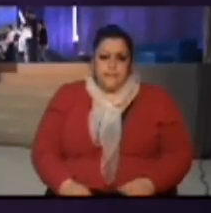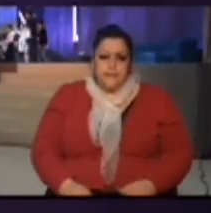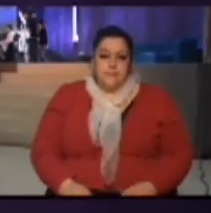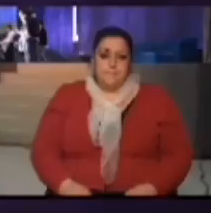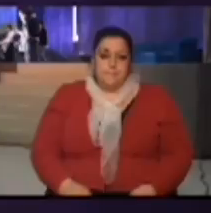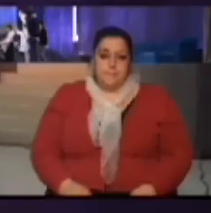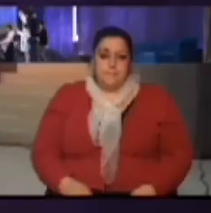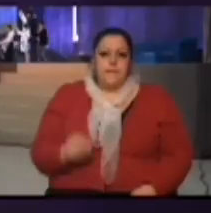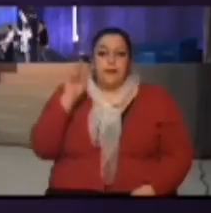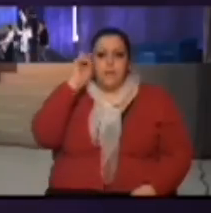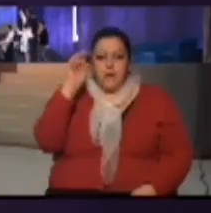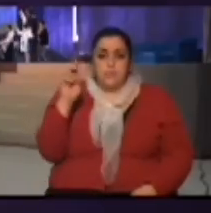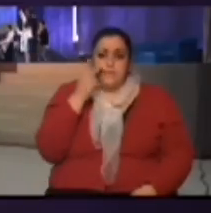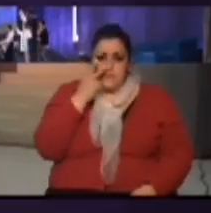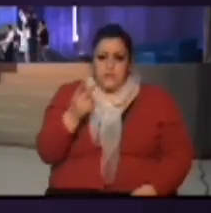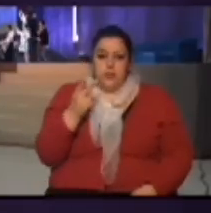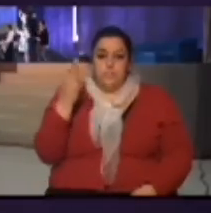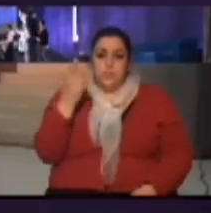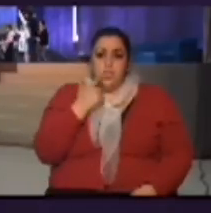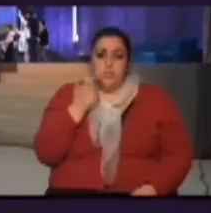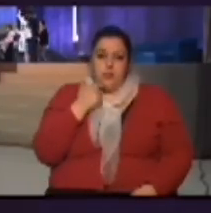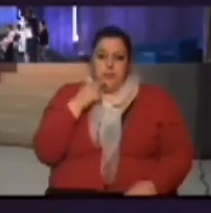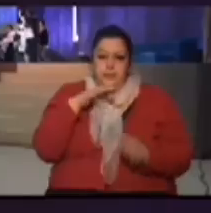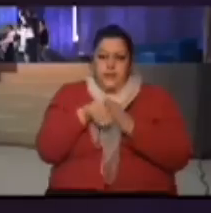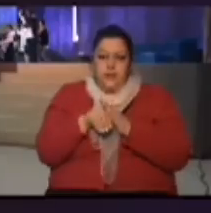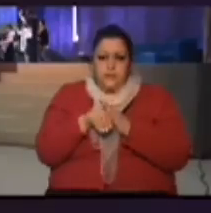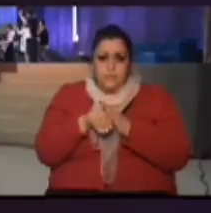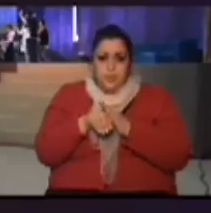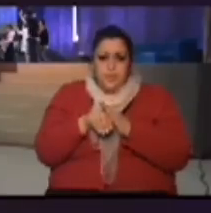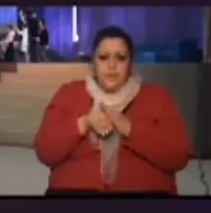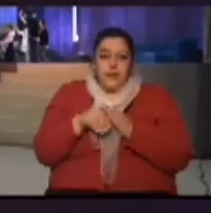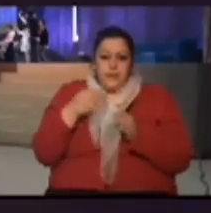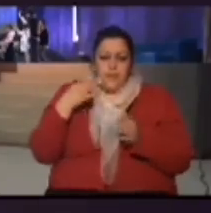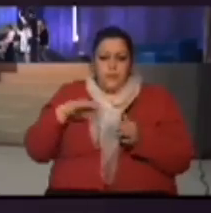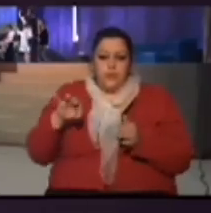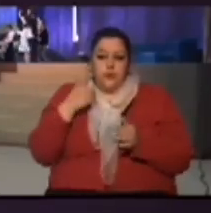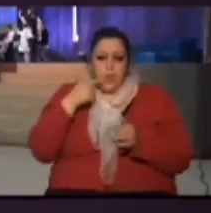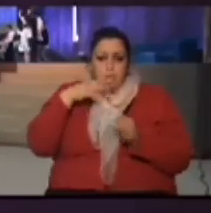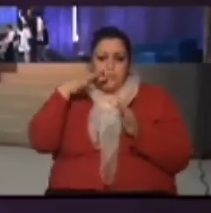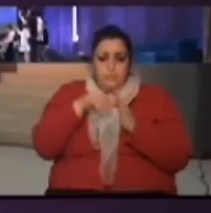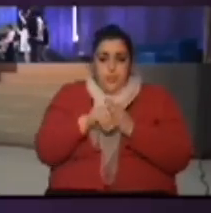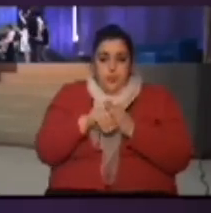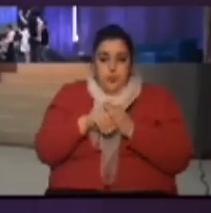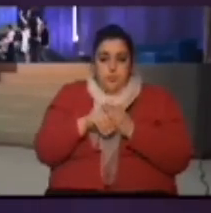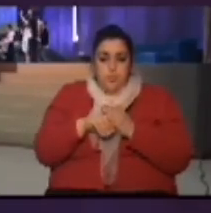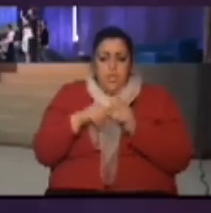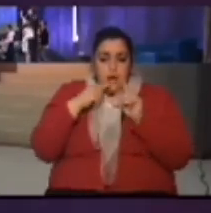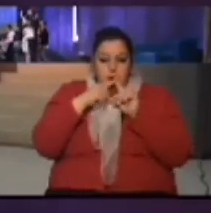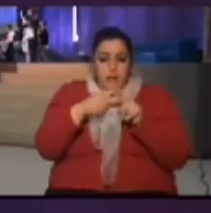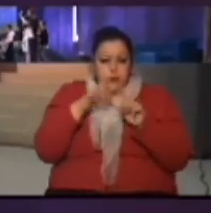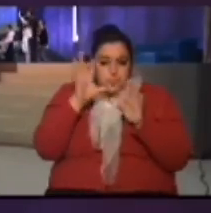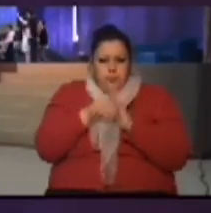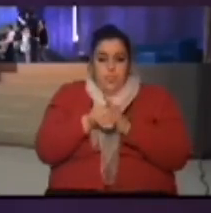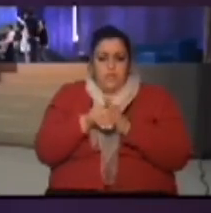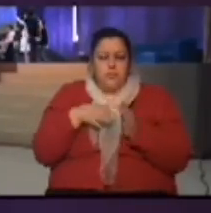Աստված քեզ տեսնում է իր որդու այրան միջով Գողգոցյան խաչն է պատասխանը Մեր